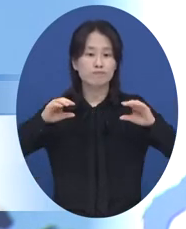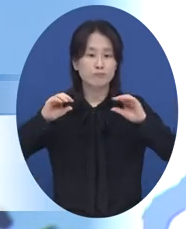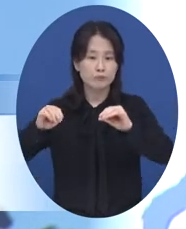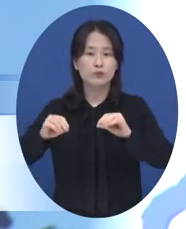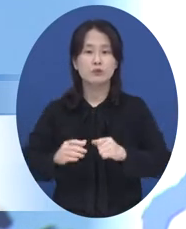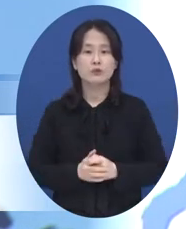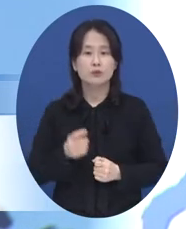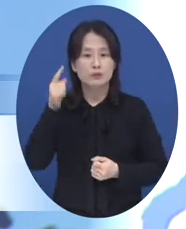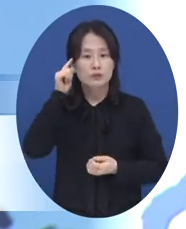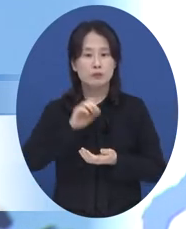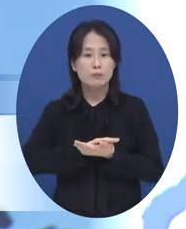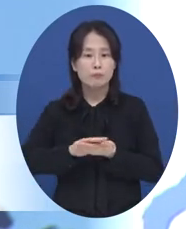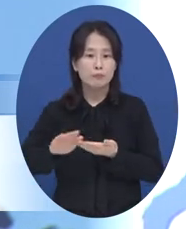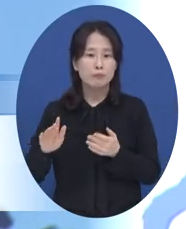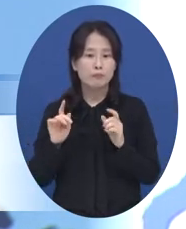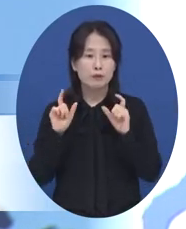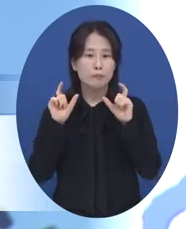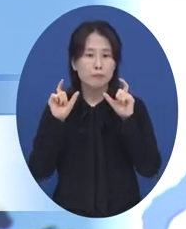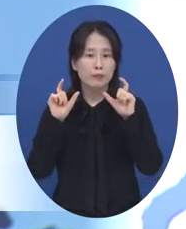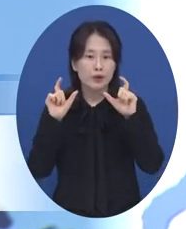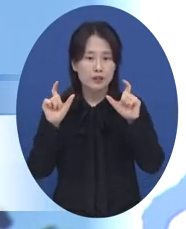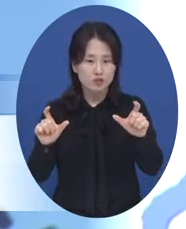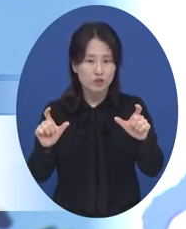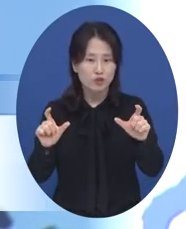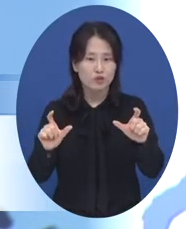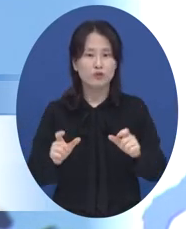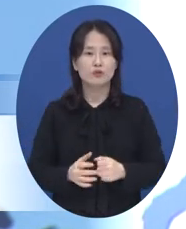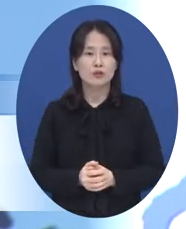전쟁 종식, 또